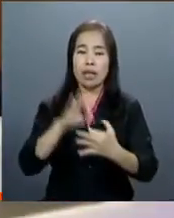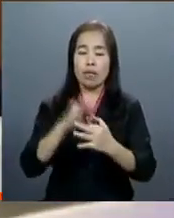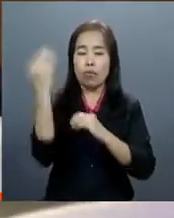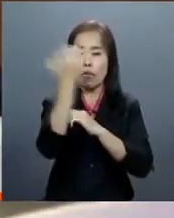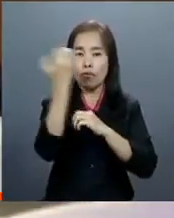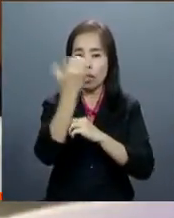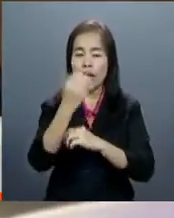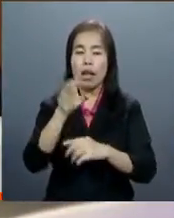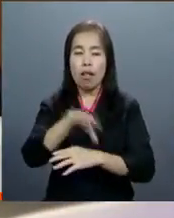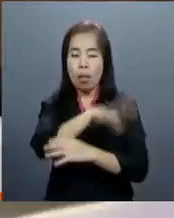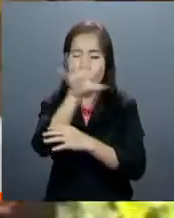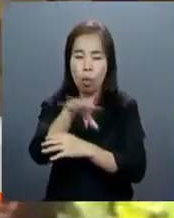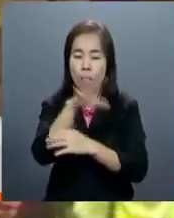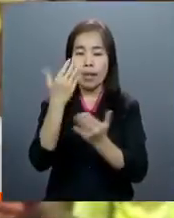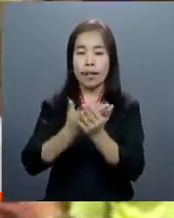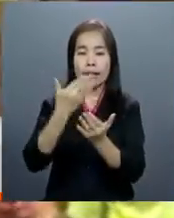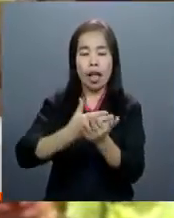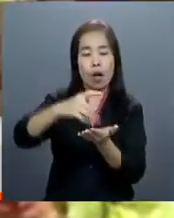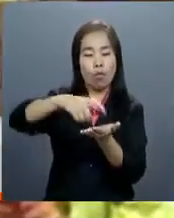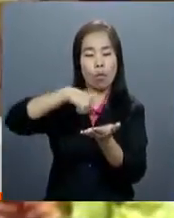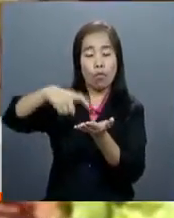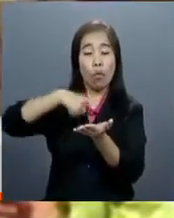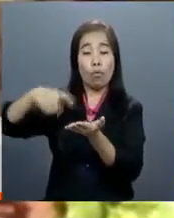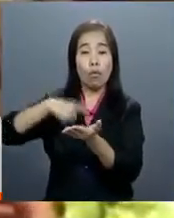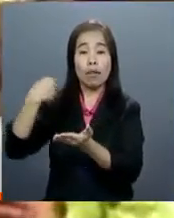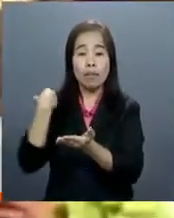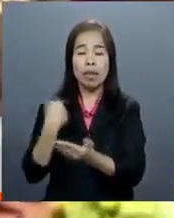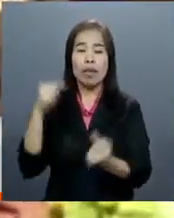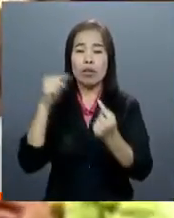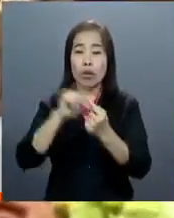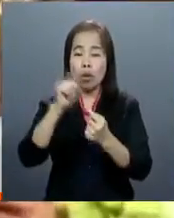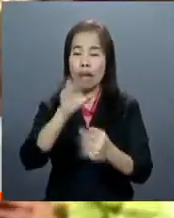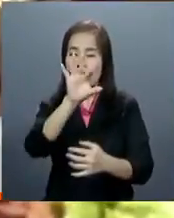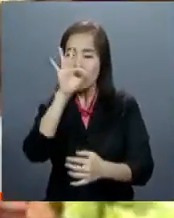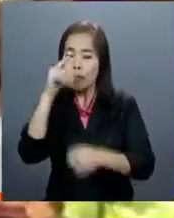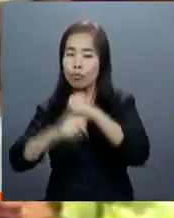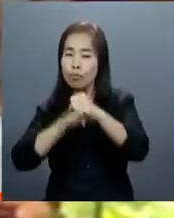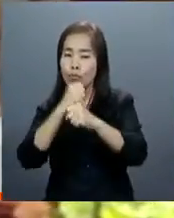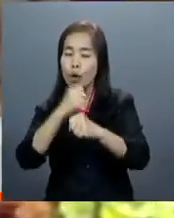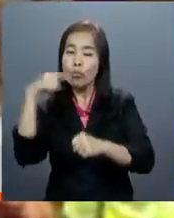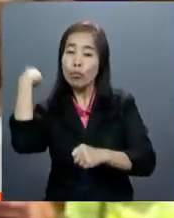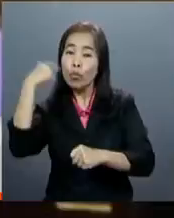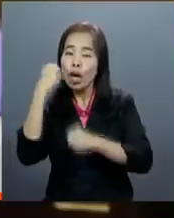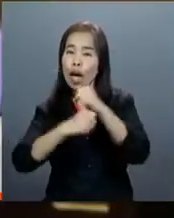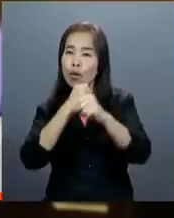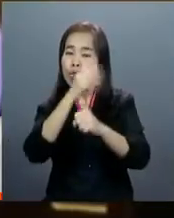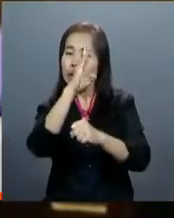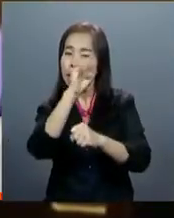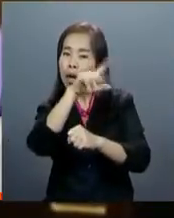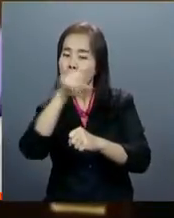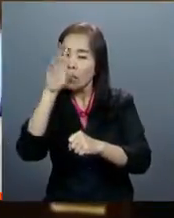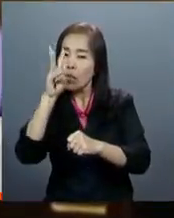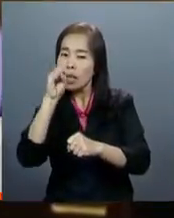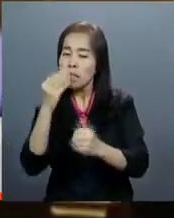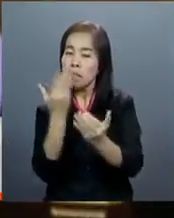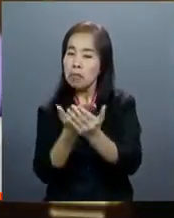มาหลอกลวงเพื่อแสวงหาผลประโยชน์โดยมักเลือกเหยื่อที่มีอายุประมาณ 45-60ปีมีการศึกษาดีมีราย